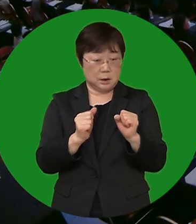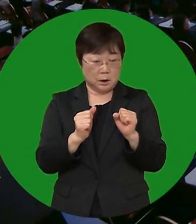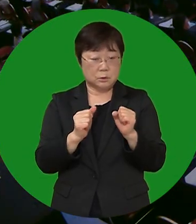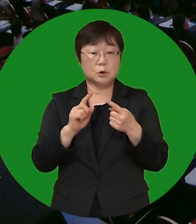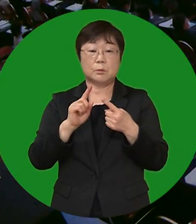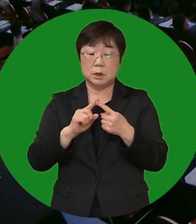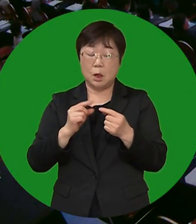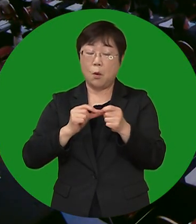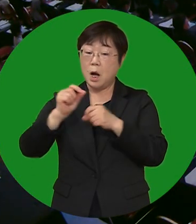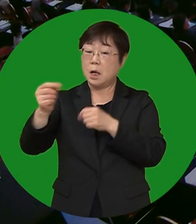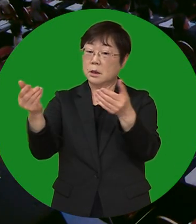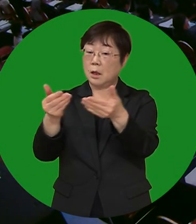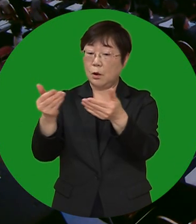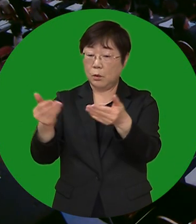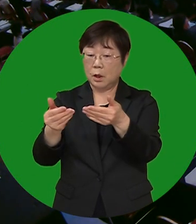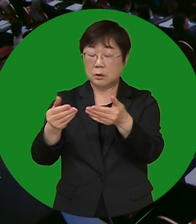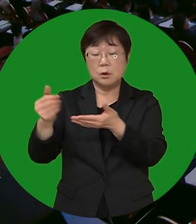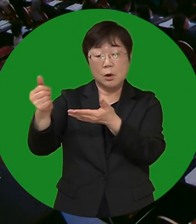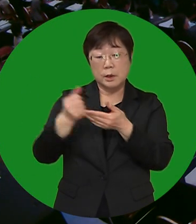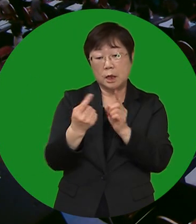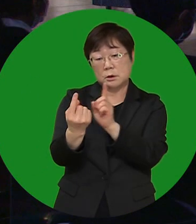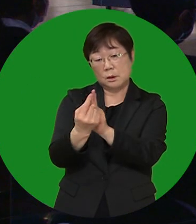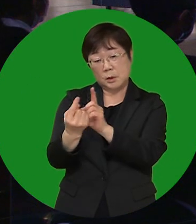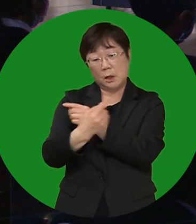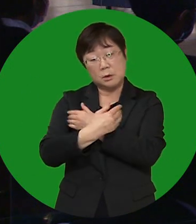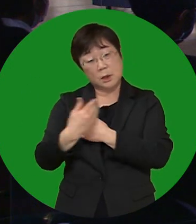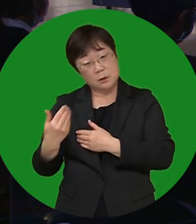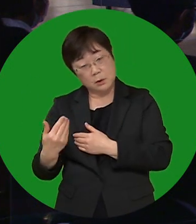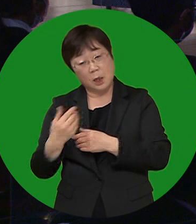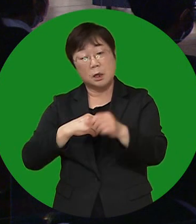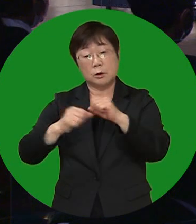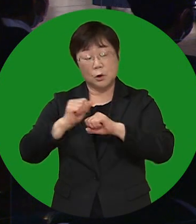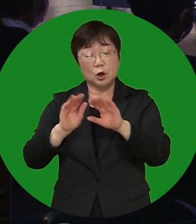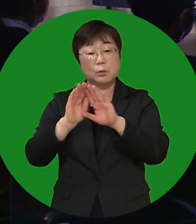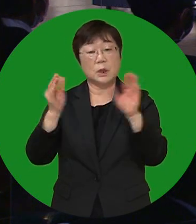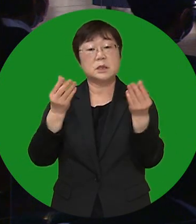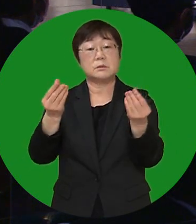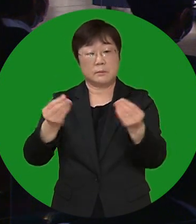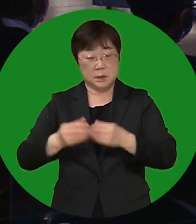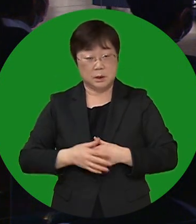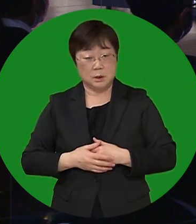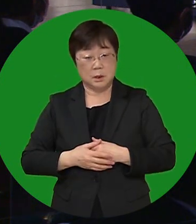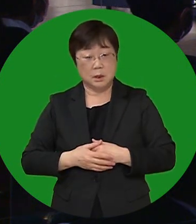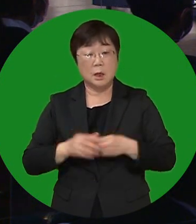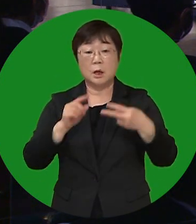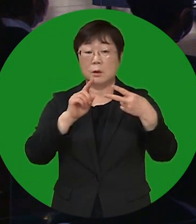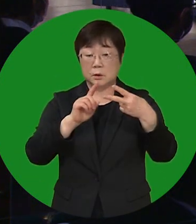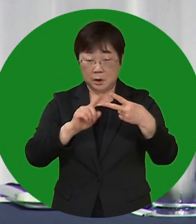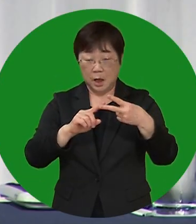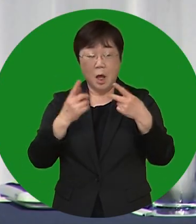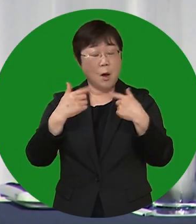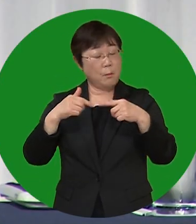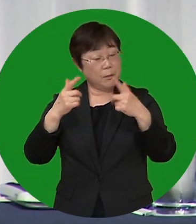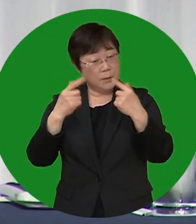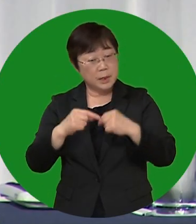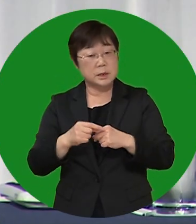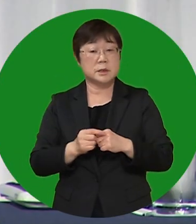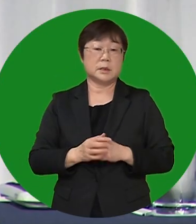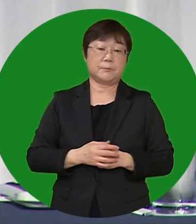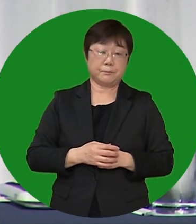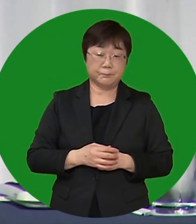またはテレワークでお客様対応できないかというこの取り組みを解消いたしました後もう一つはですねやはりあの